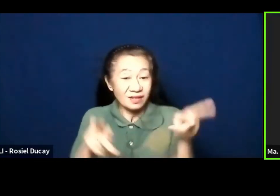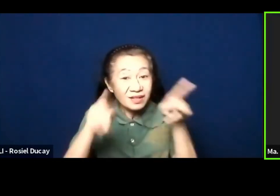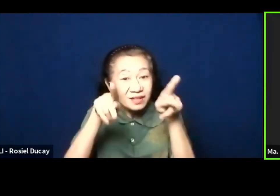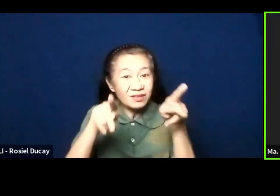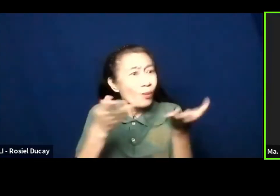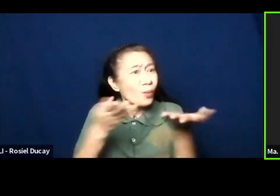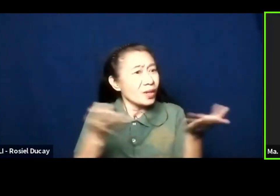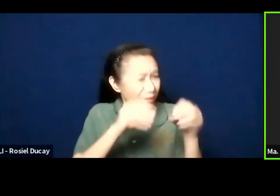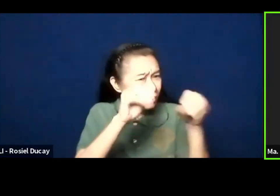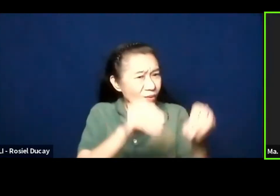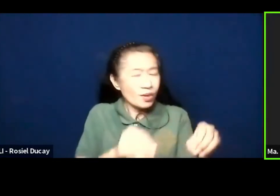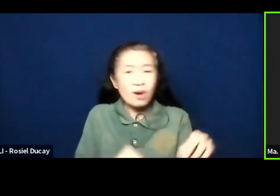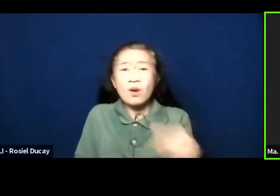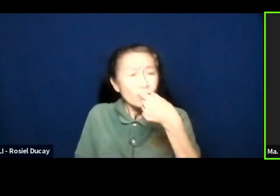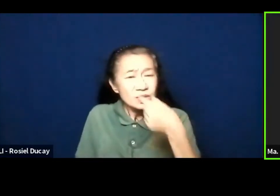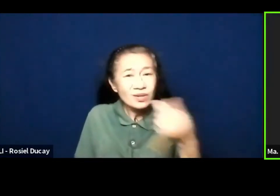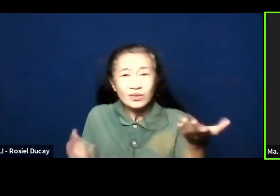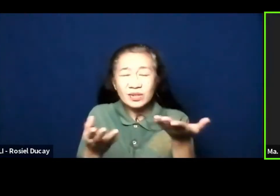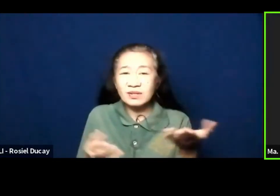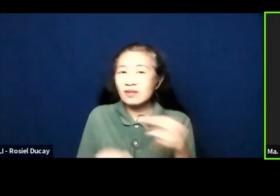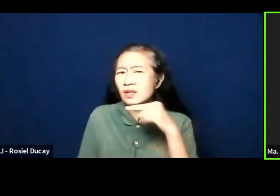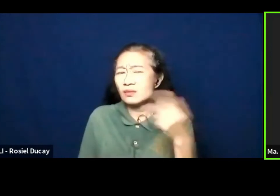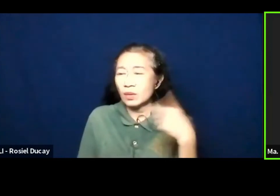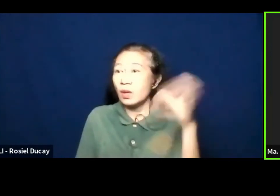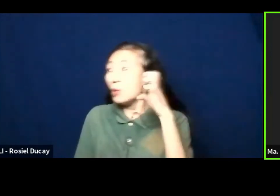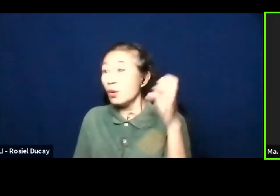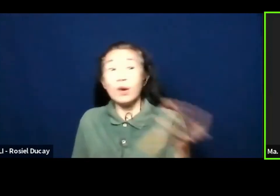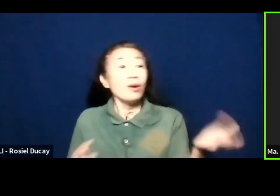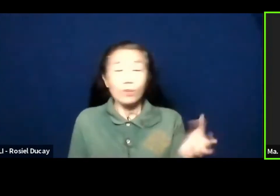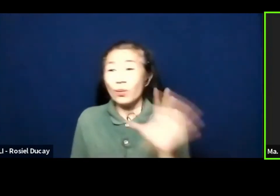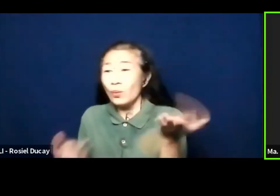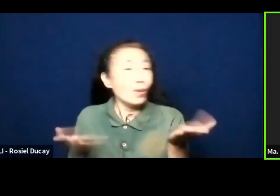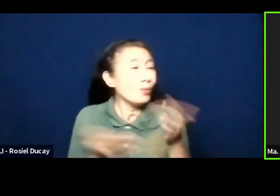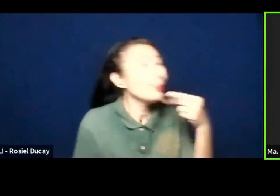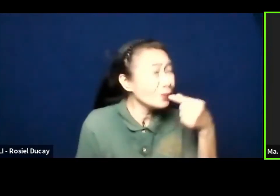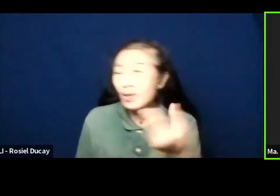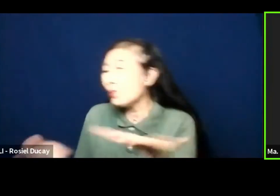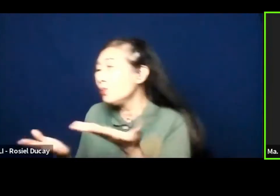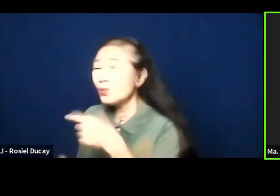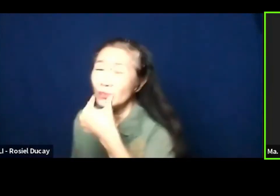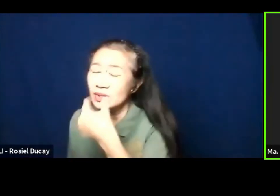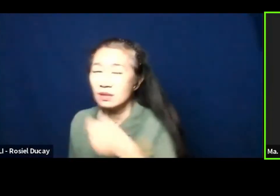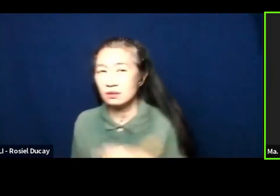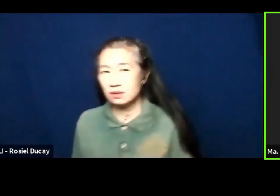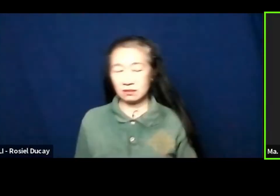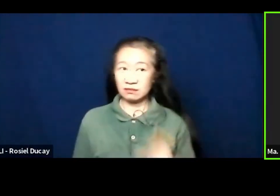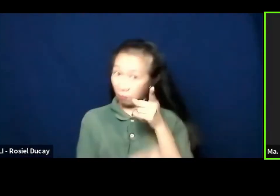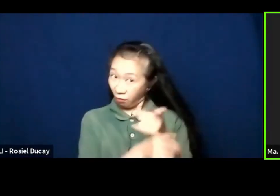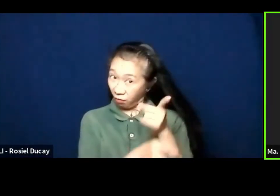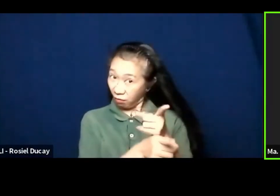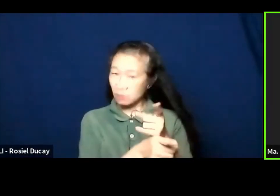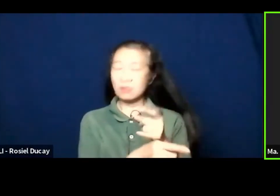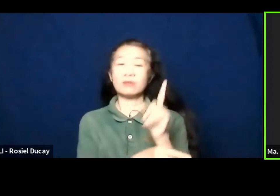O yung whistle, saan nakalagay? Hindi pag may emergency, naku, yung whistle nasaan? Diba? So, isa